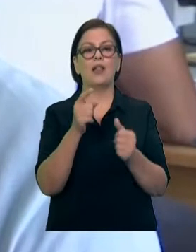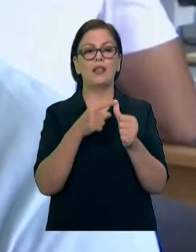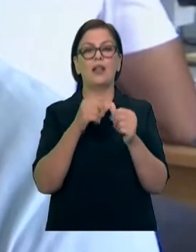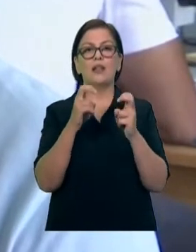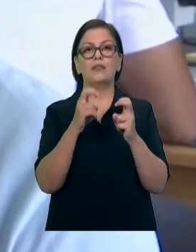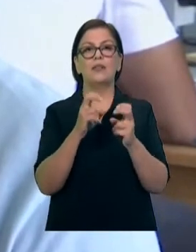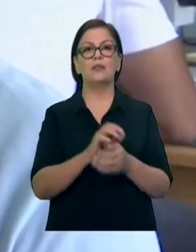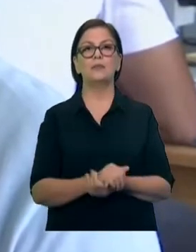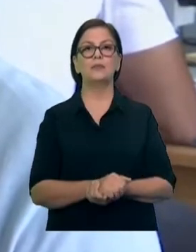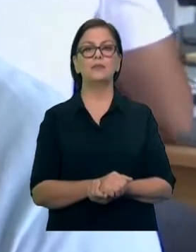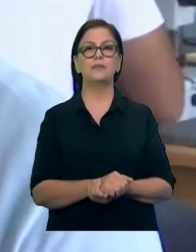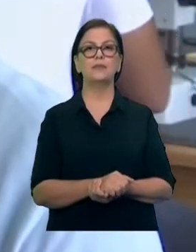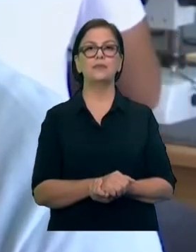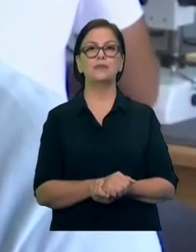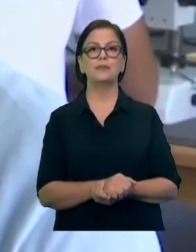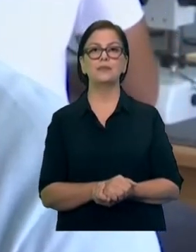olur.